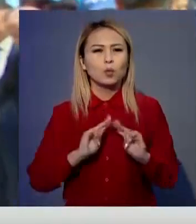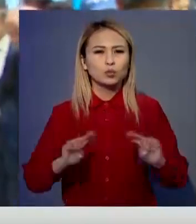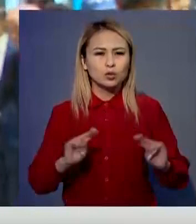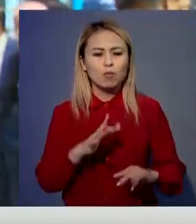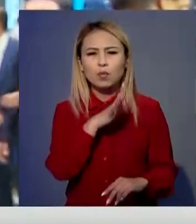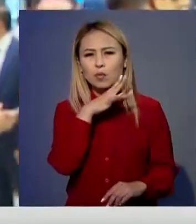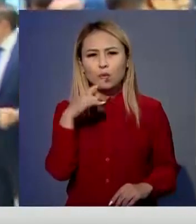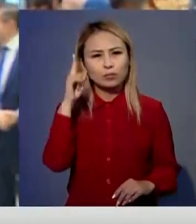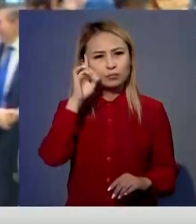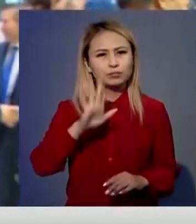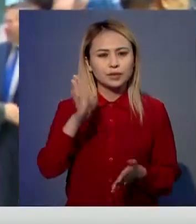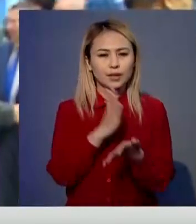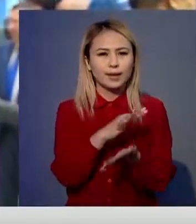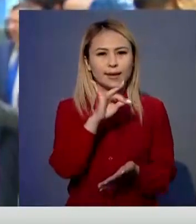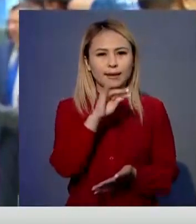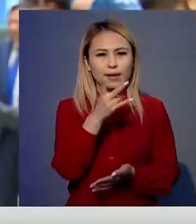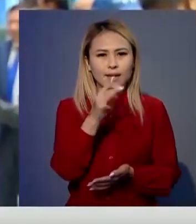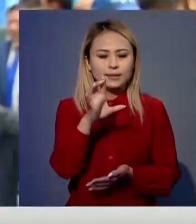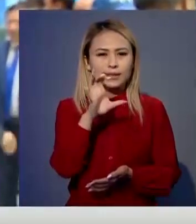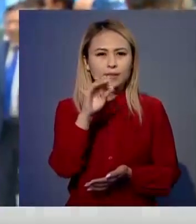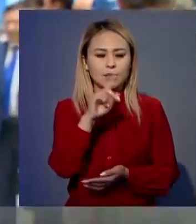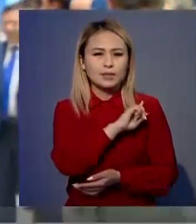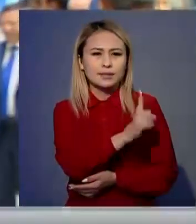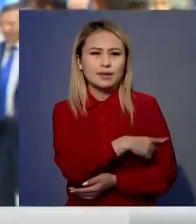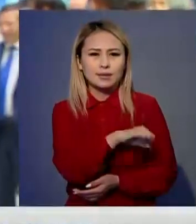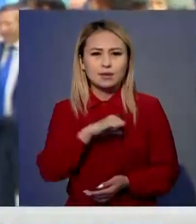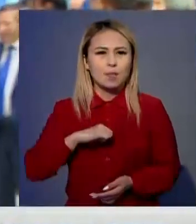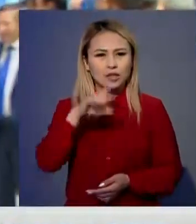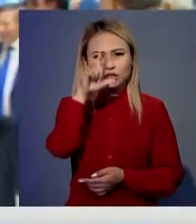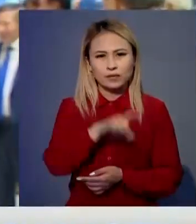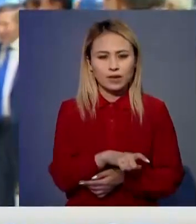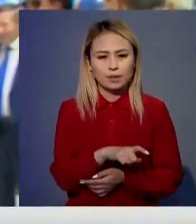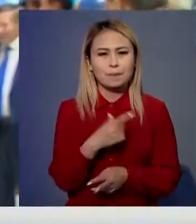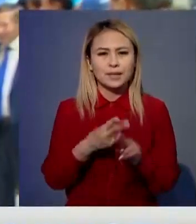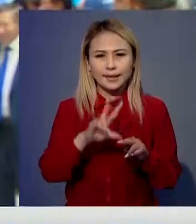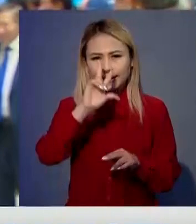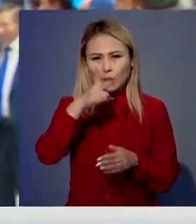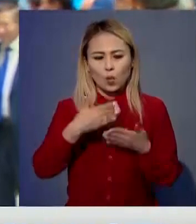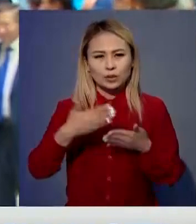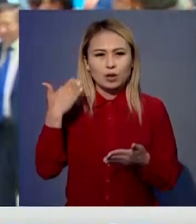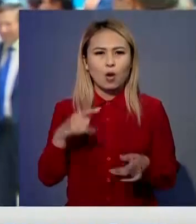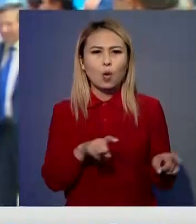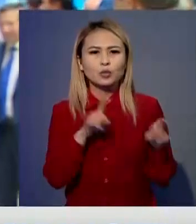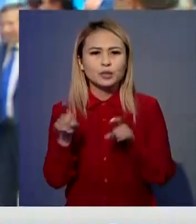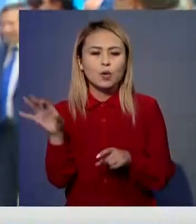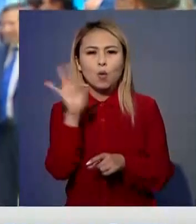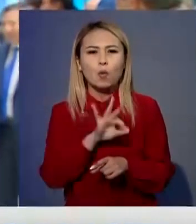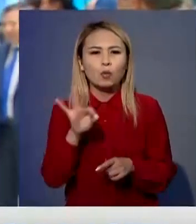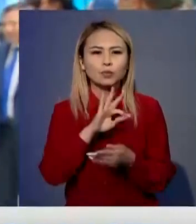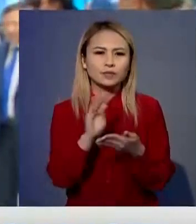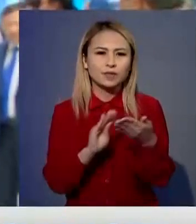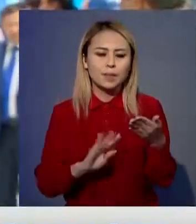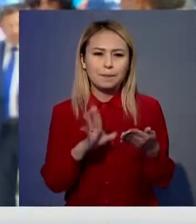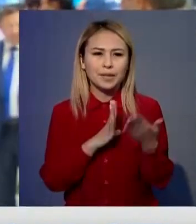білем. Бірақ солардың ішінде Ілияс Есенберлин ең мықты дана адам деп есептеймін. Үш жыл бұрын көшпенділер трилогиясын аудардым.